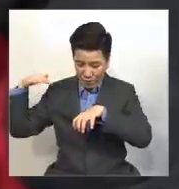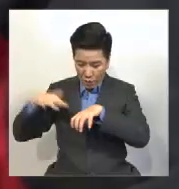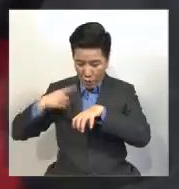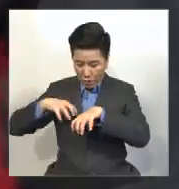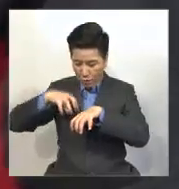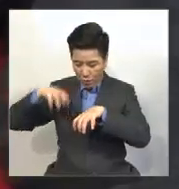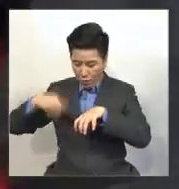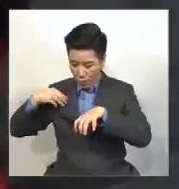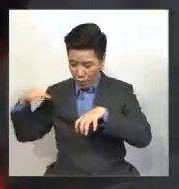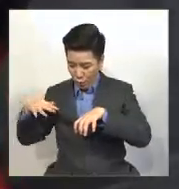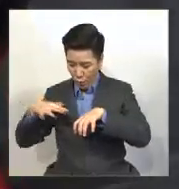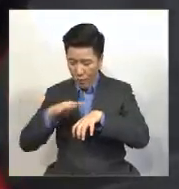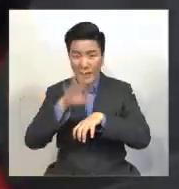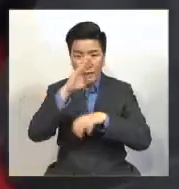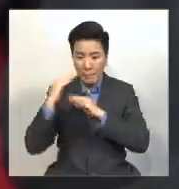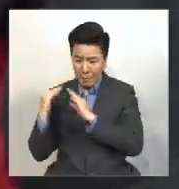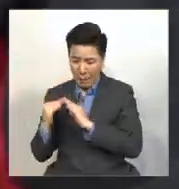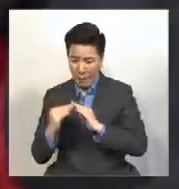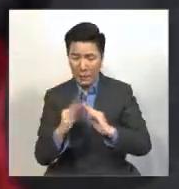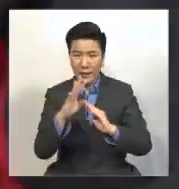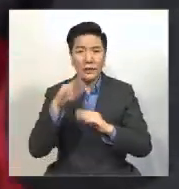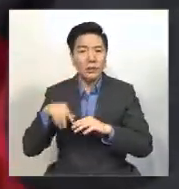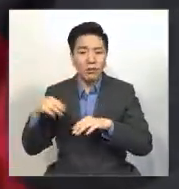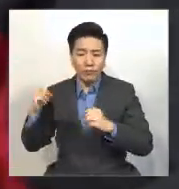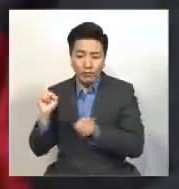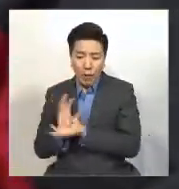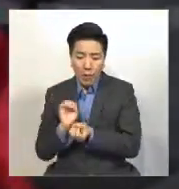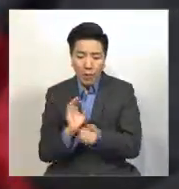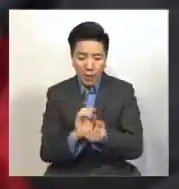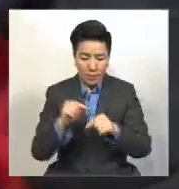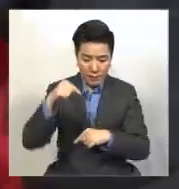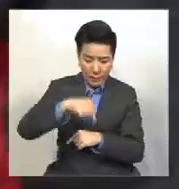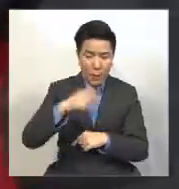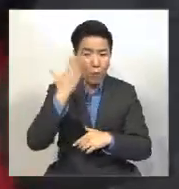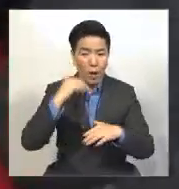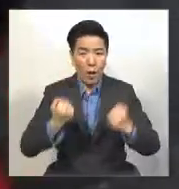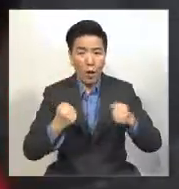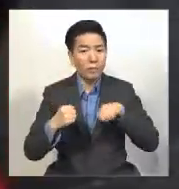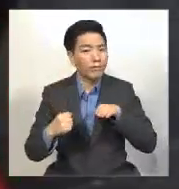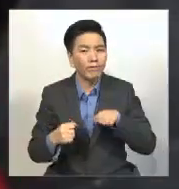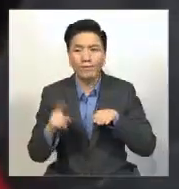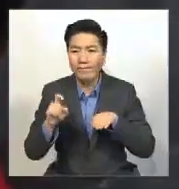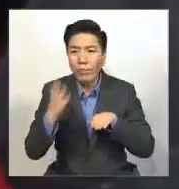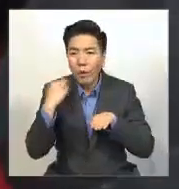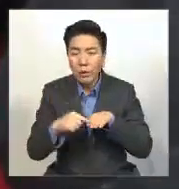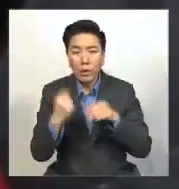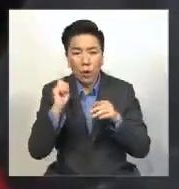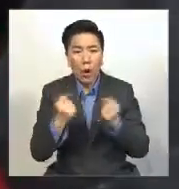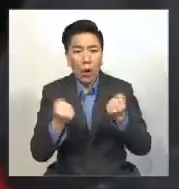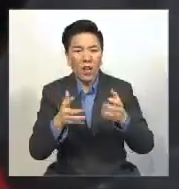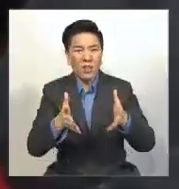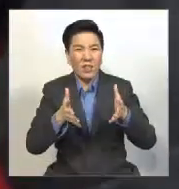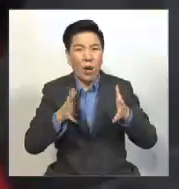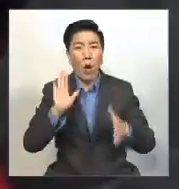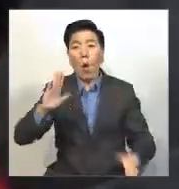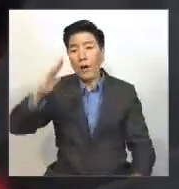ชาติบ้านท่ายางทุม4หมู่บ้านได้รับผลกระทบน้ำท่วมเช่นเดียวกันเมื่อวานนี้น้ำจะท่วมรถเข้าไม่ได้ต้องอาศัยรถสู